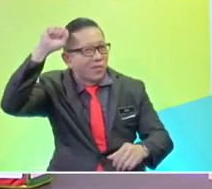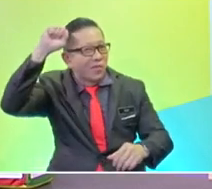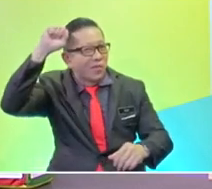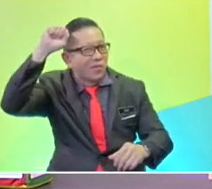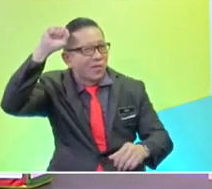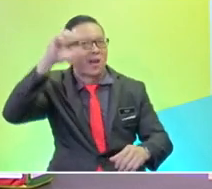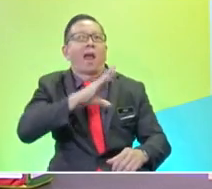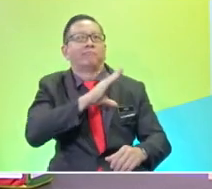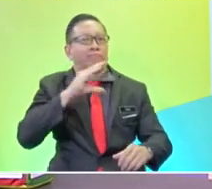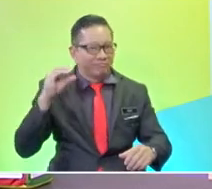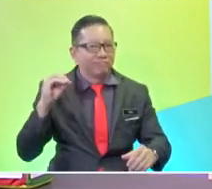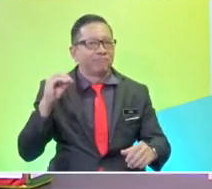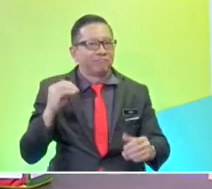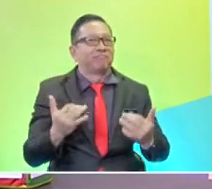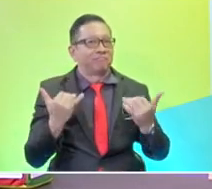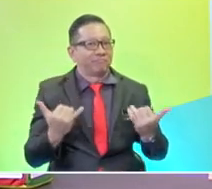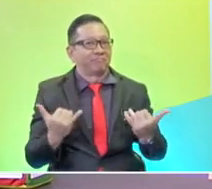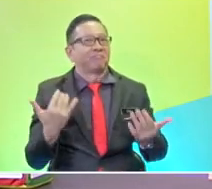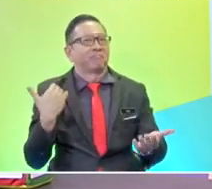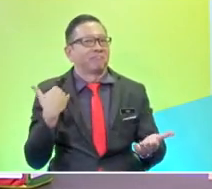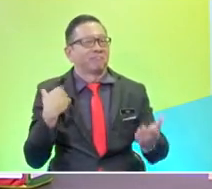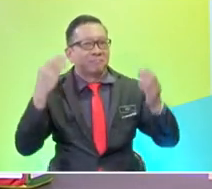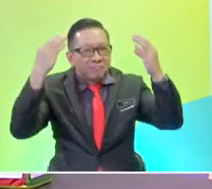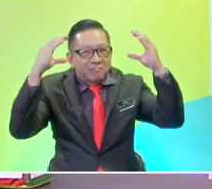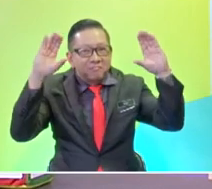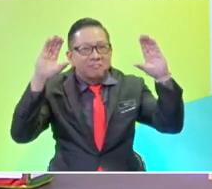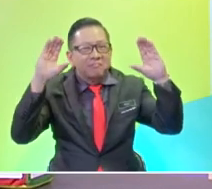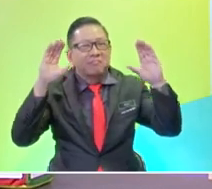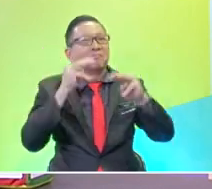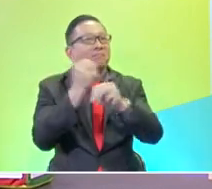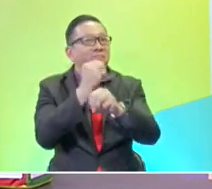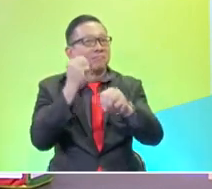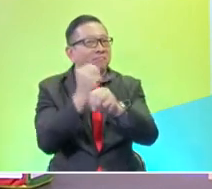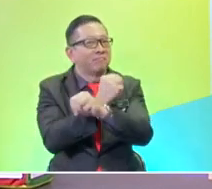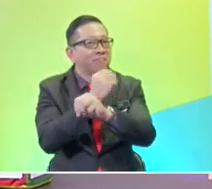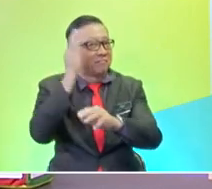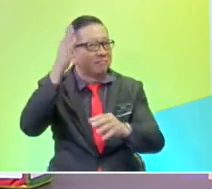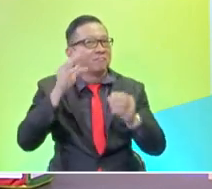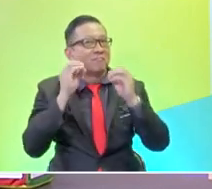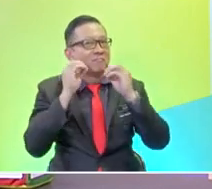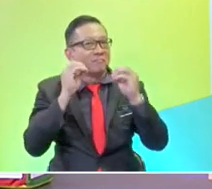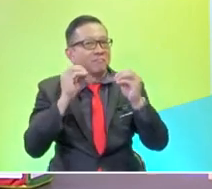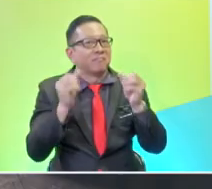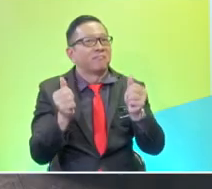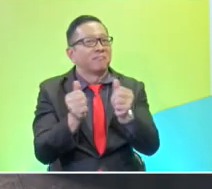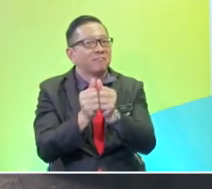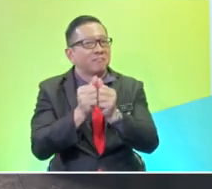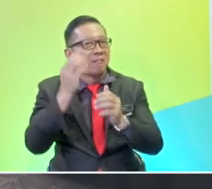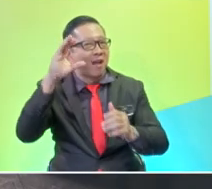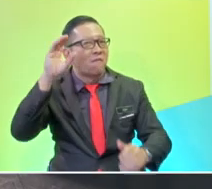dan untuk hari ini mata pelajaran kita adalah Matematika awal bersama dengan cegukan